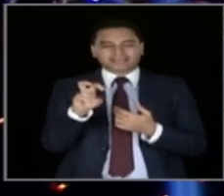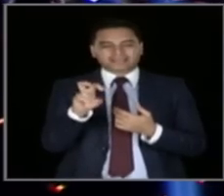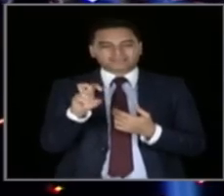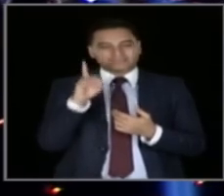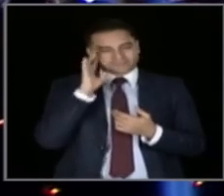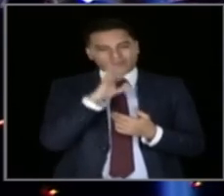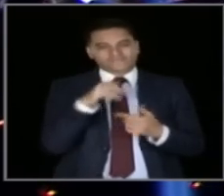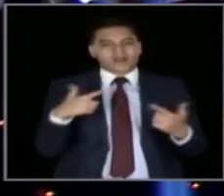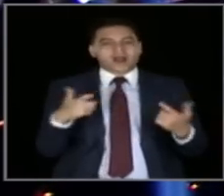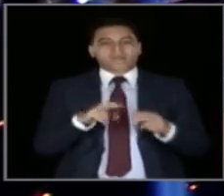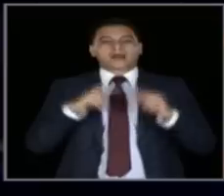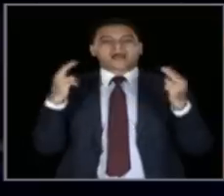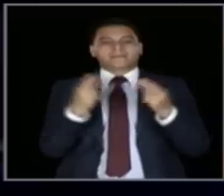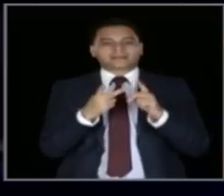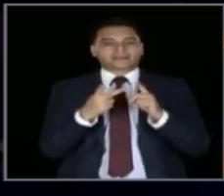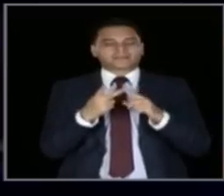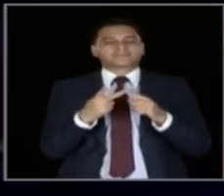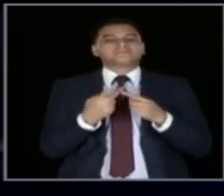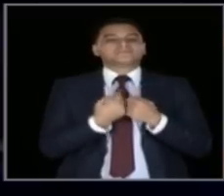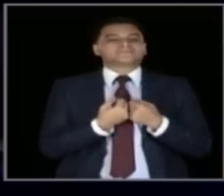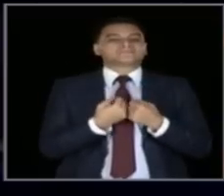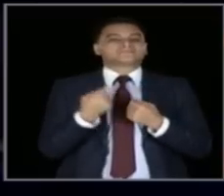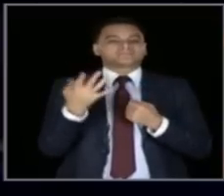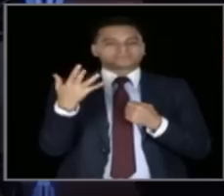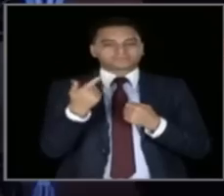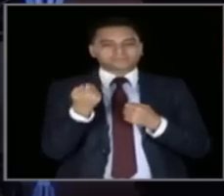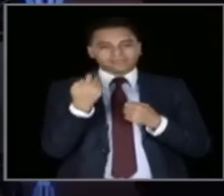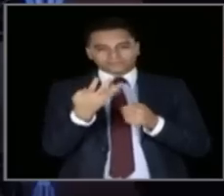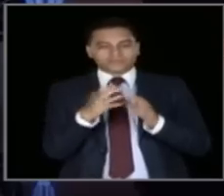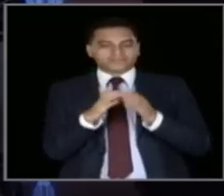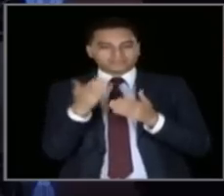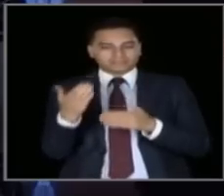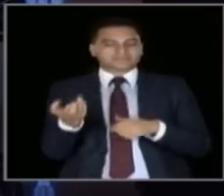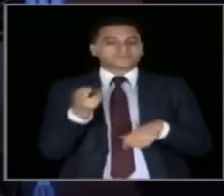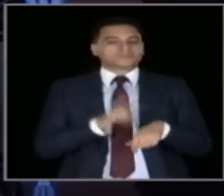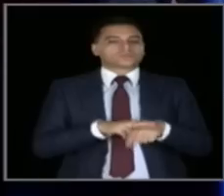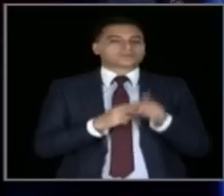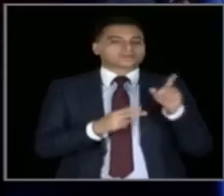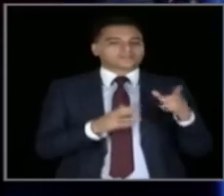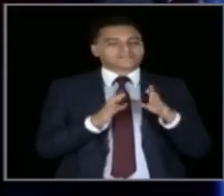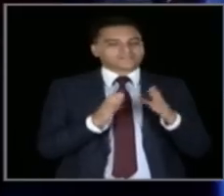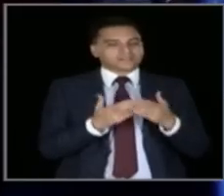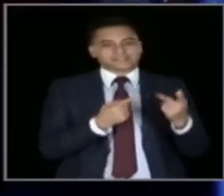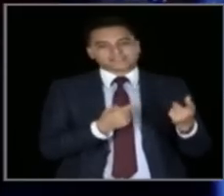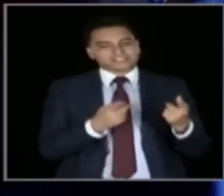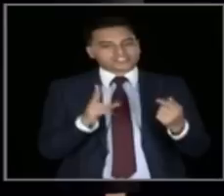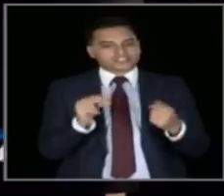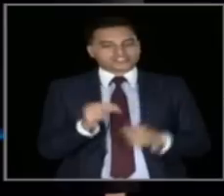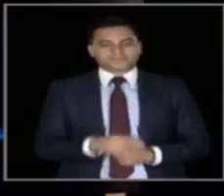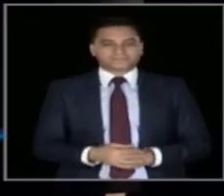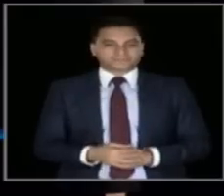الحرب العالمية الثانية، نتيجة 45 العراب، الهكسوس